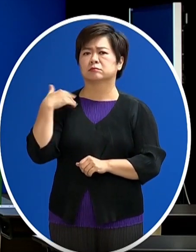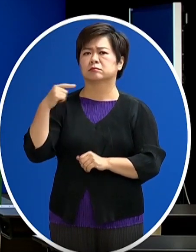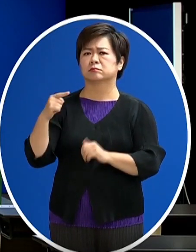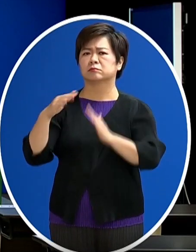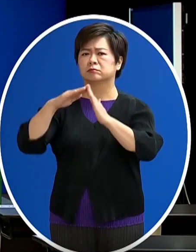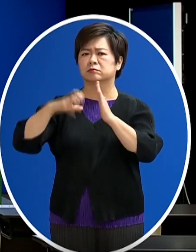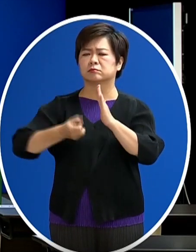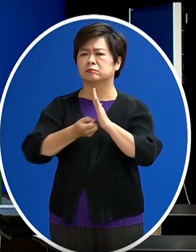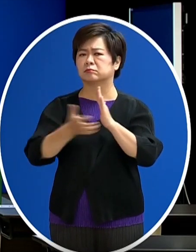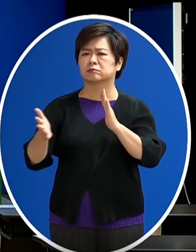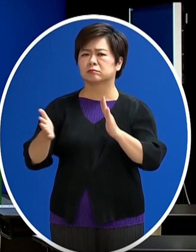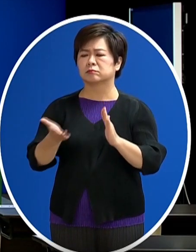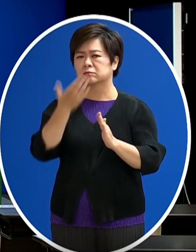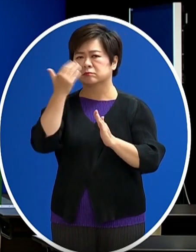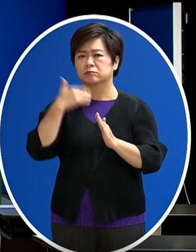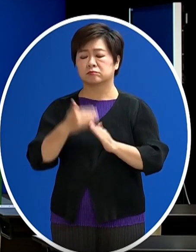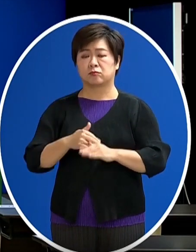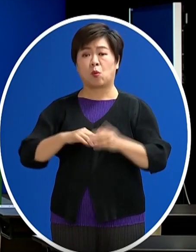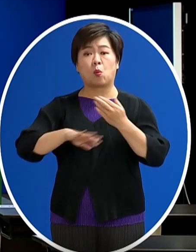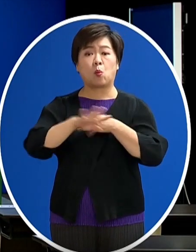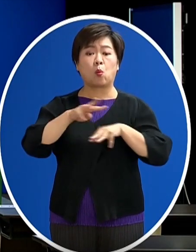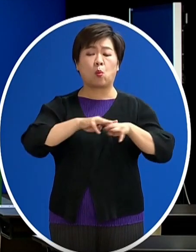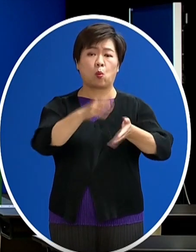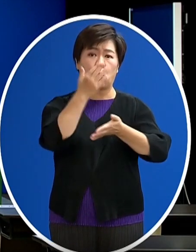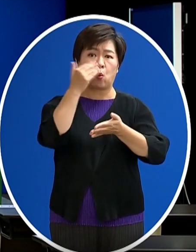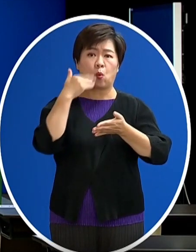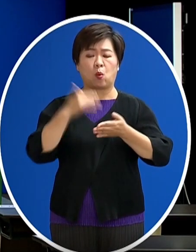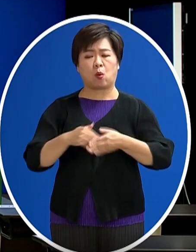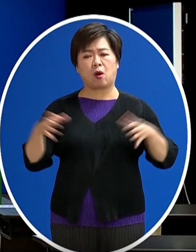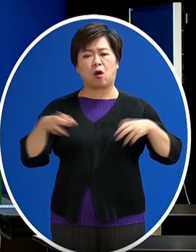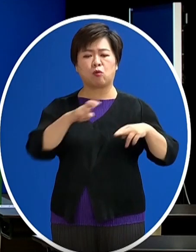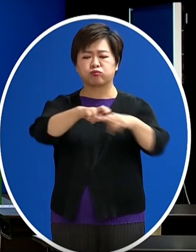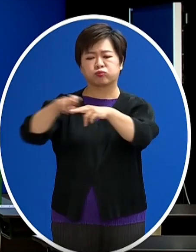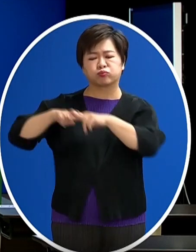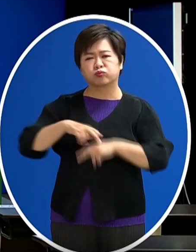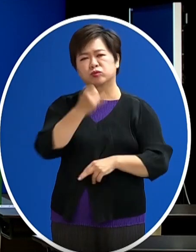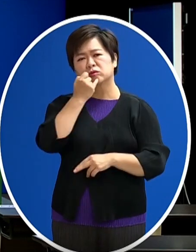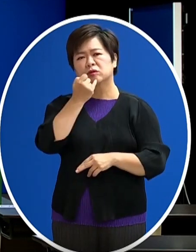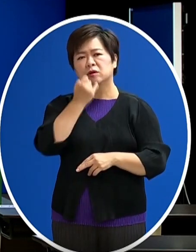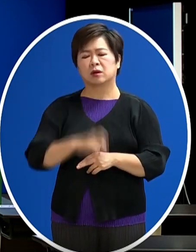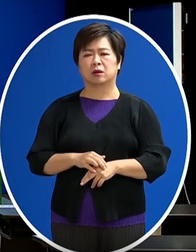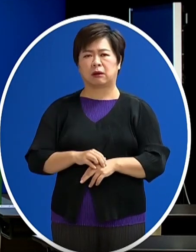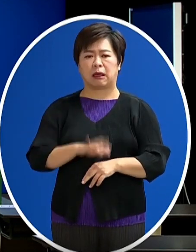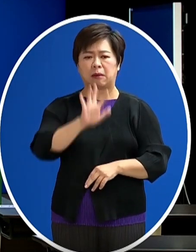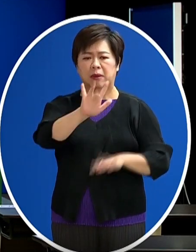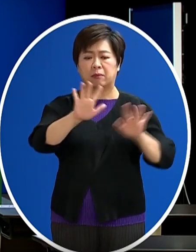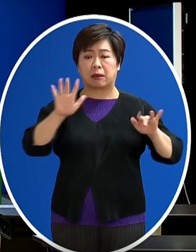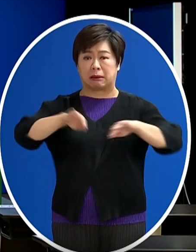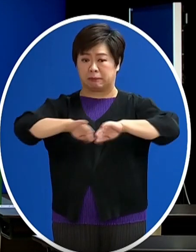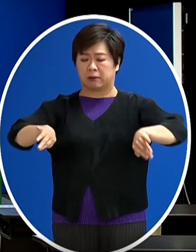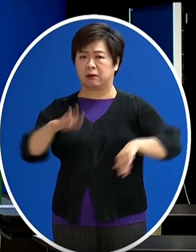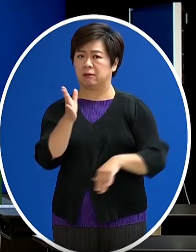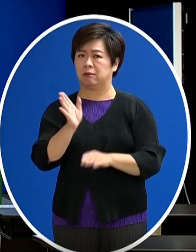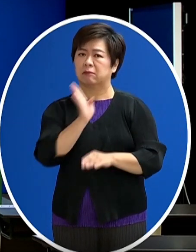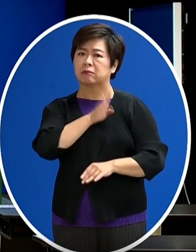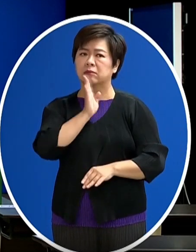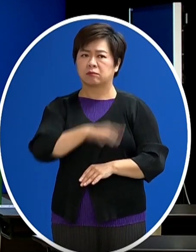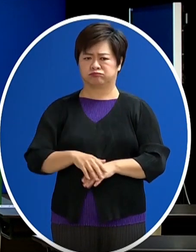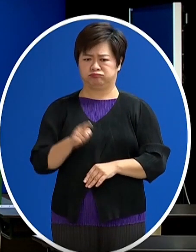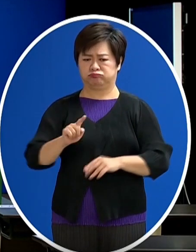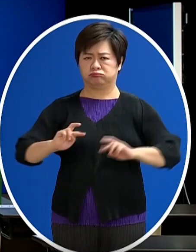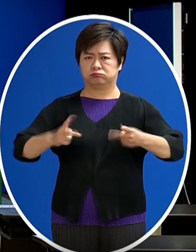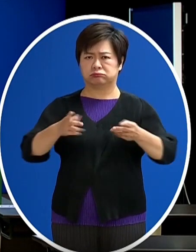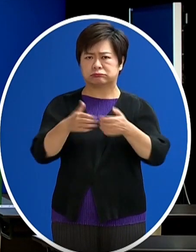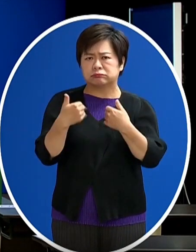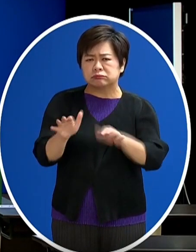家人用餐是可以共桌，然后不需要隔板梅花座这个部分，那有可考虑这个指引会改变吗？另外就是之后要开学